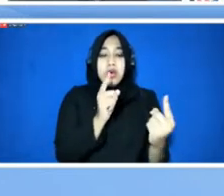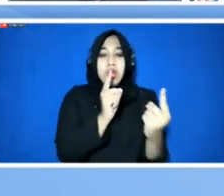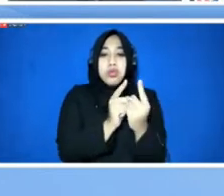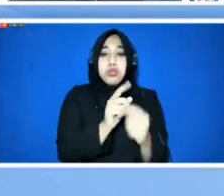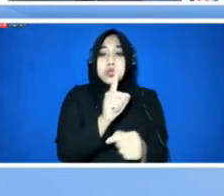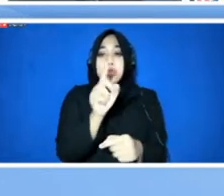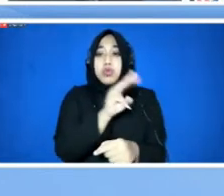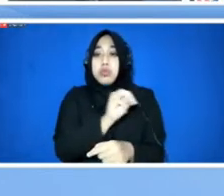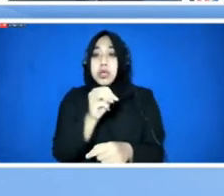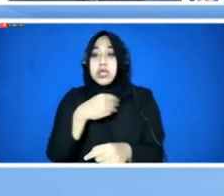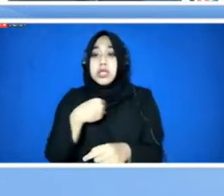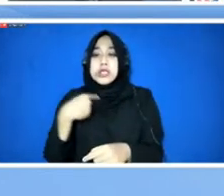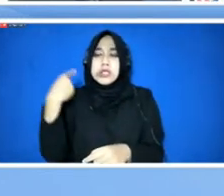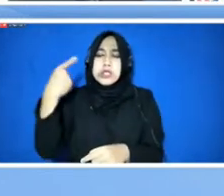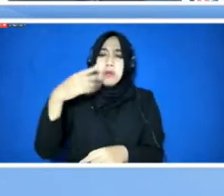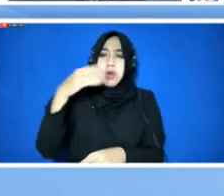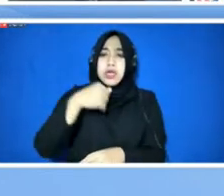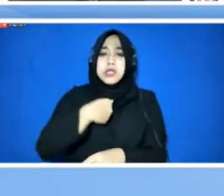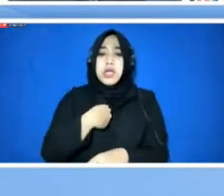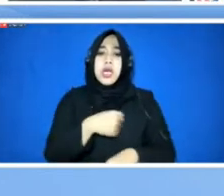saya, ada sebanyak